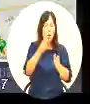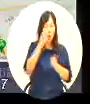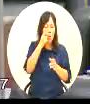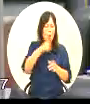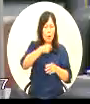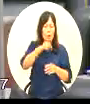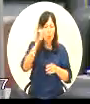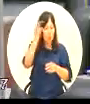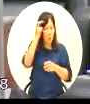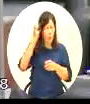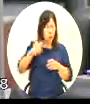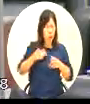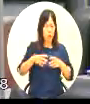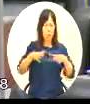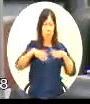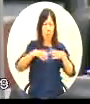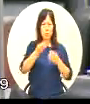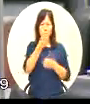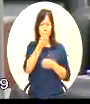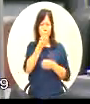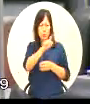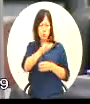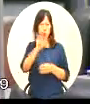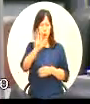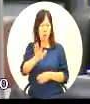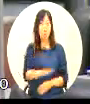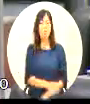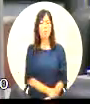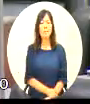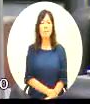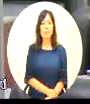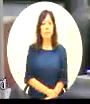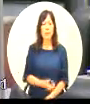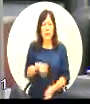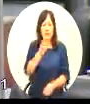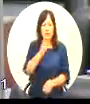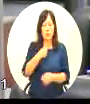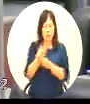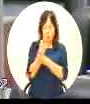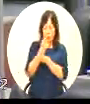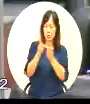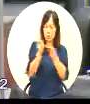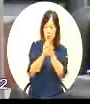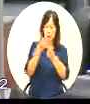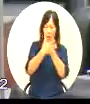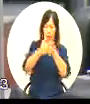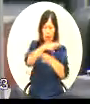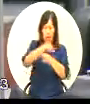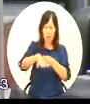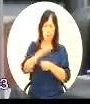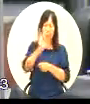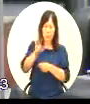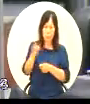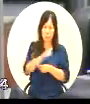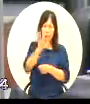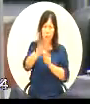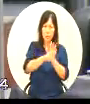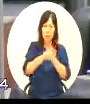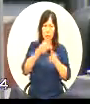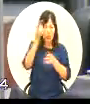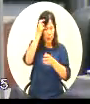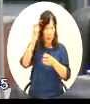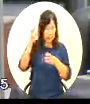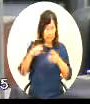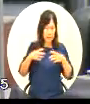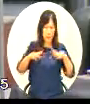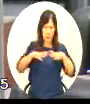去吃观光鱼，是吃那个海鲜。那之前本席也很努力的跟我们环保局来争取，在紫光科